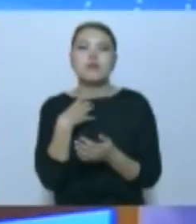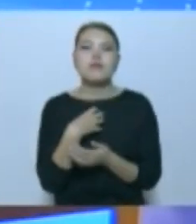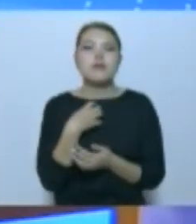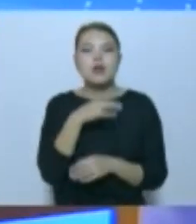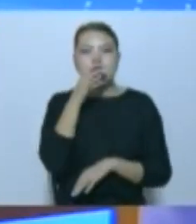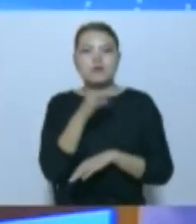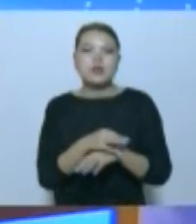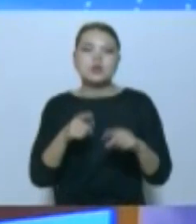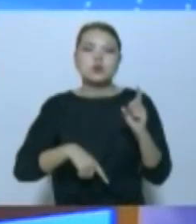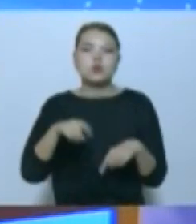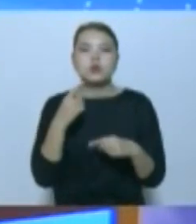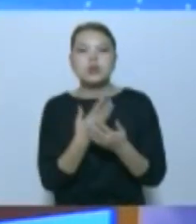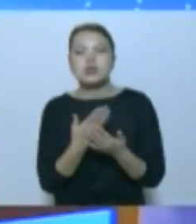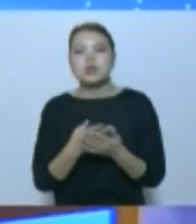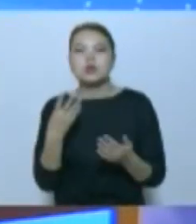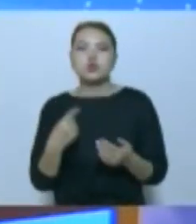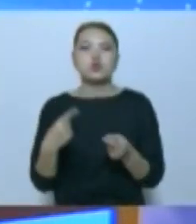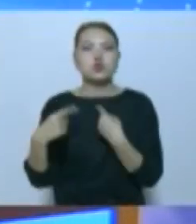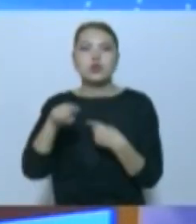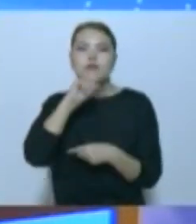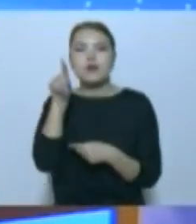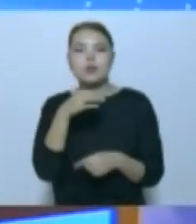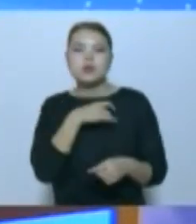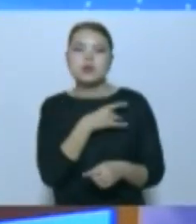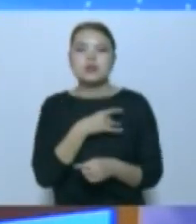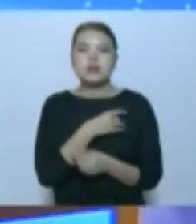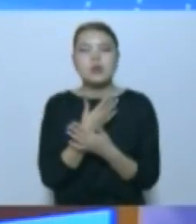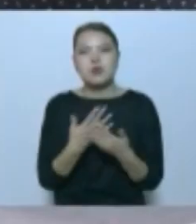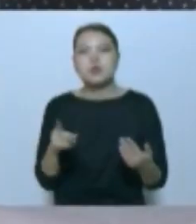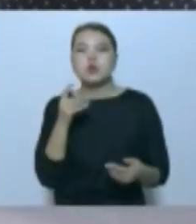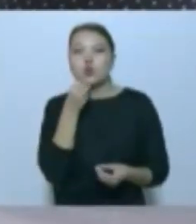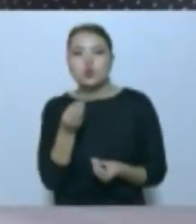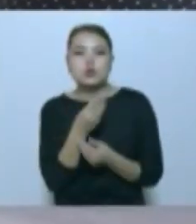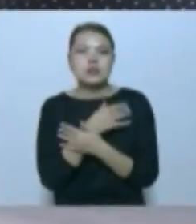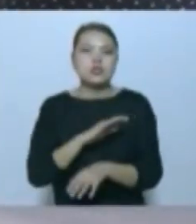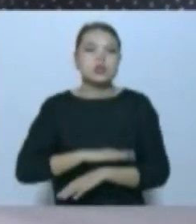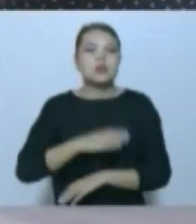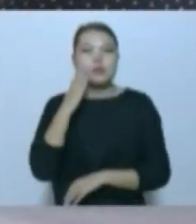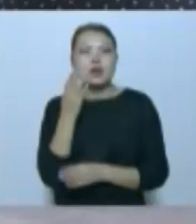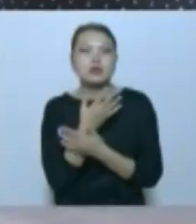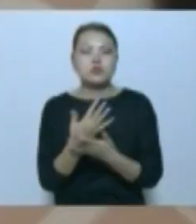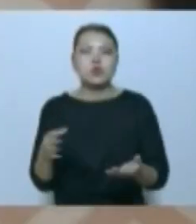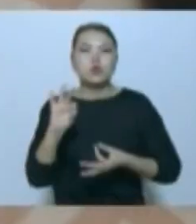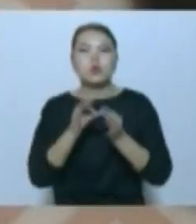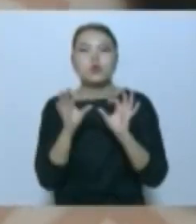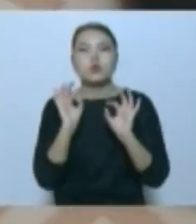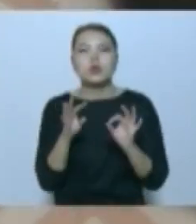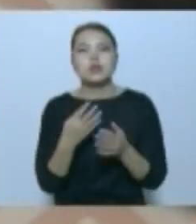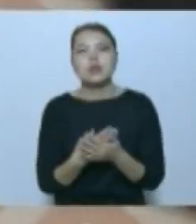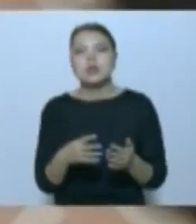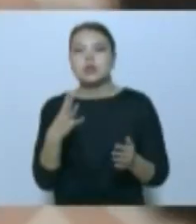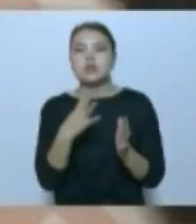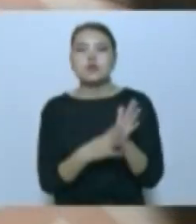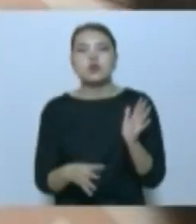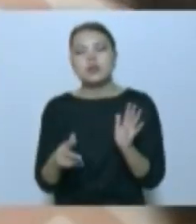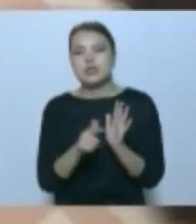долга перед Отечеством. Также были затронуты вопросы повседневного быта и проживания воинов. Гости войсковой части